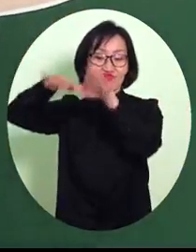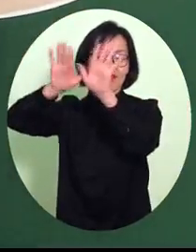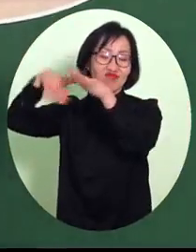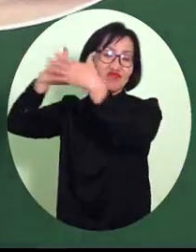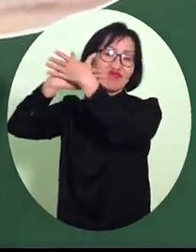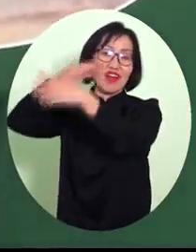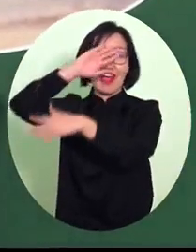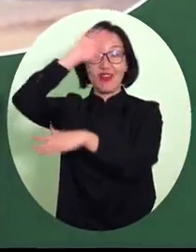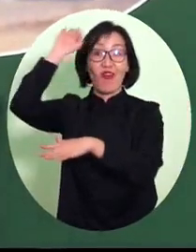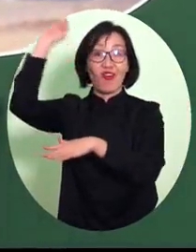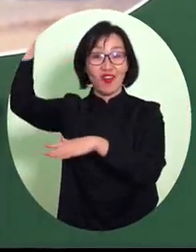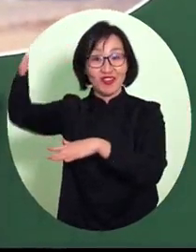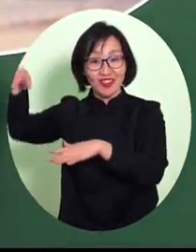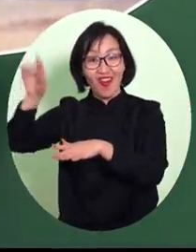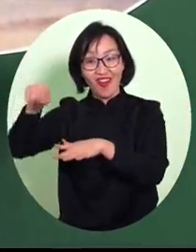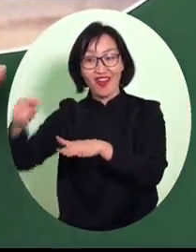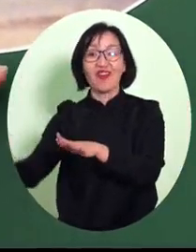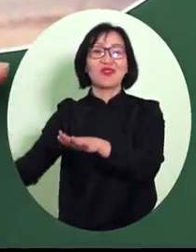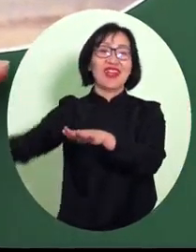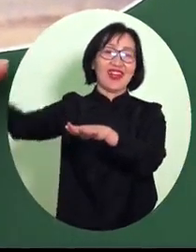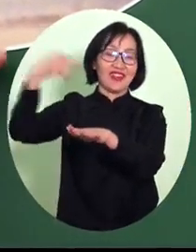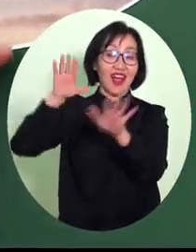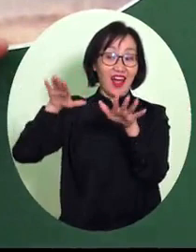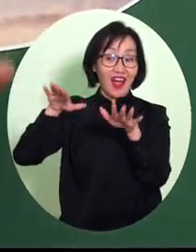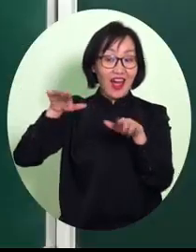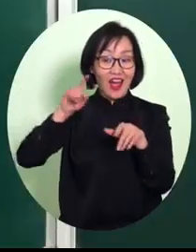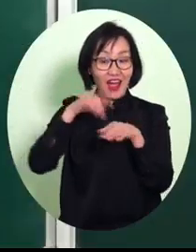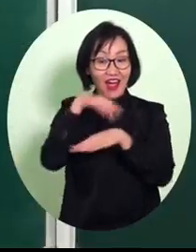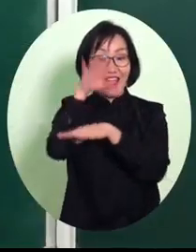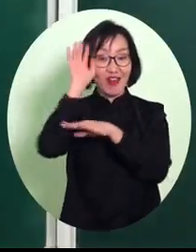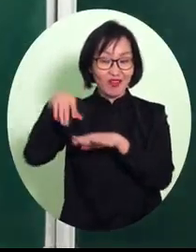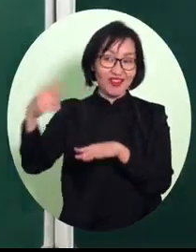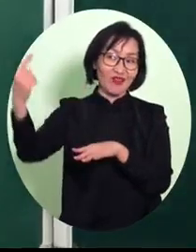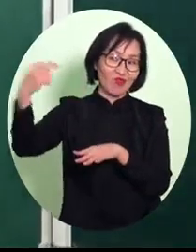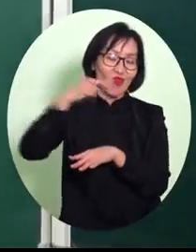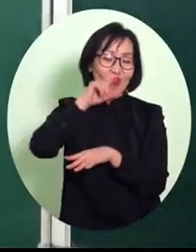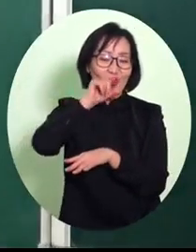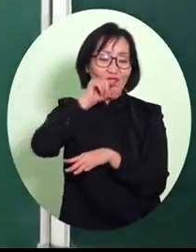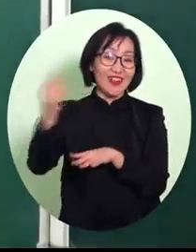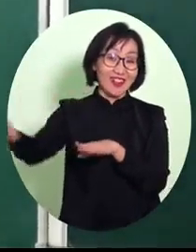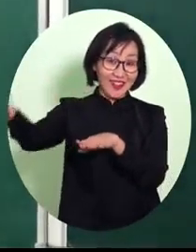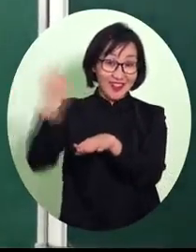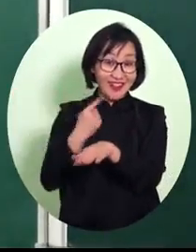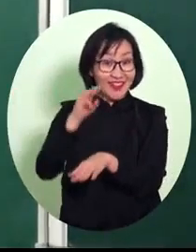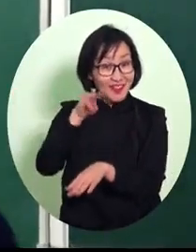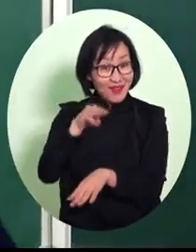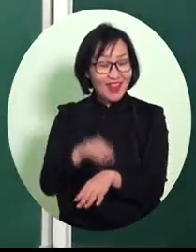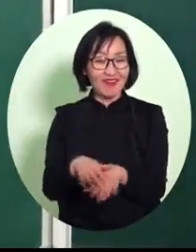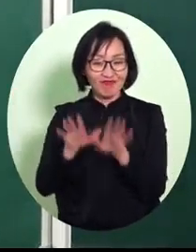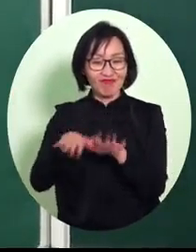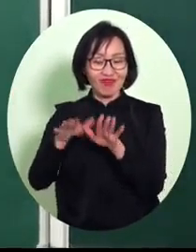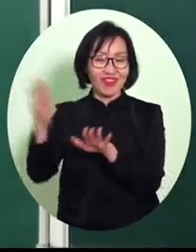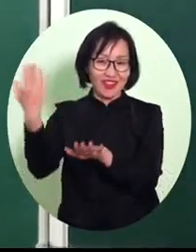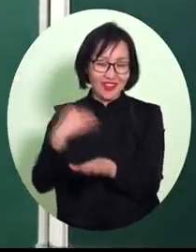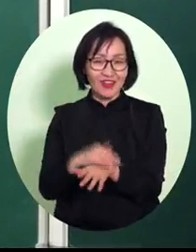болон халуун орнолоо явс шууд ирдэг тийм үү? Ганган гунган ирцгээдэг. За мөн хаврын үлрэлд яадаг